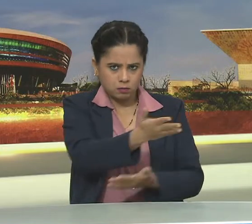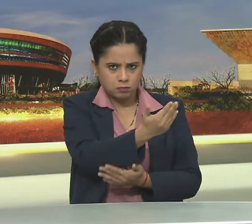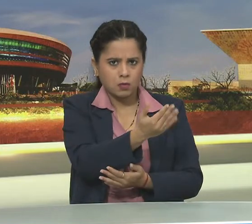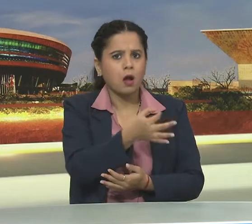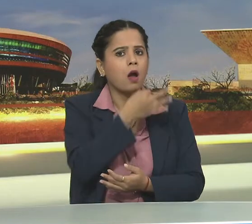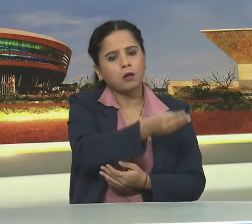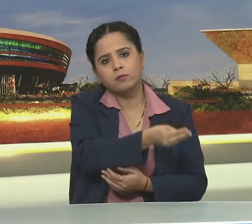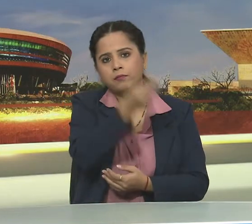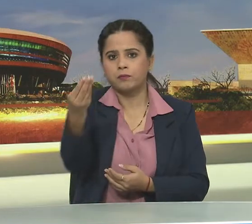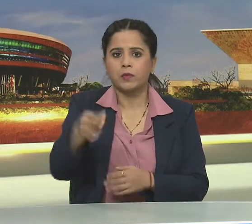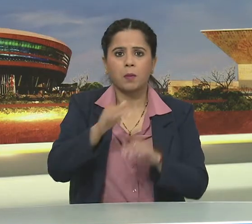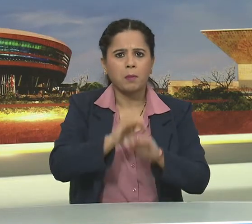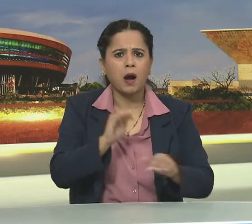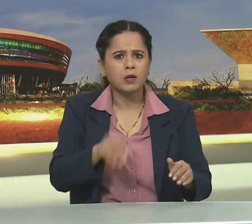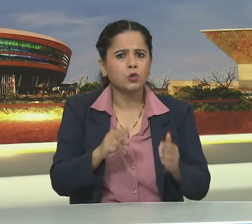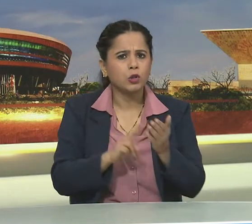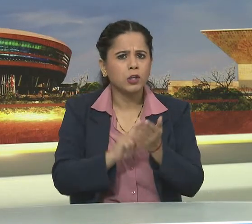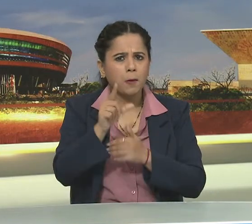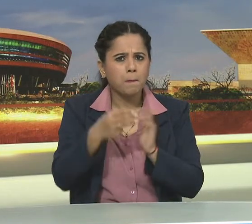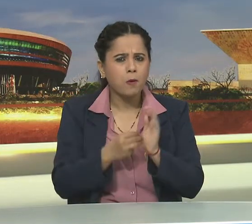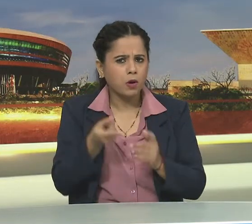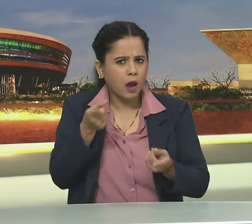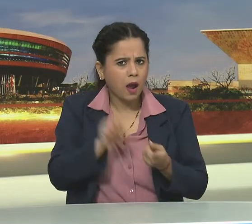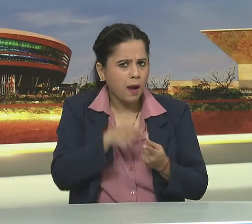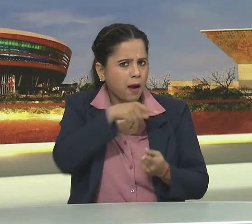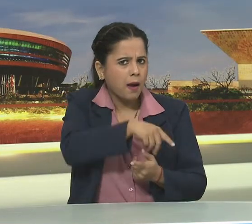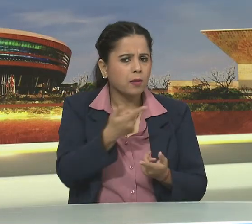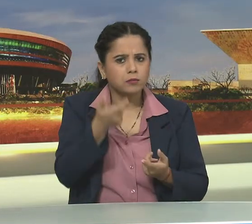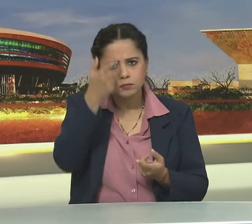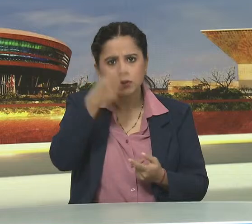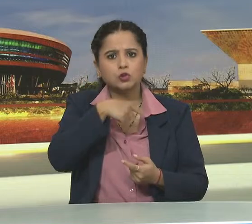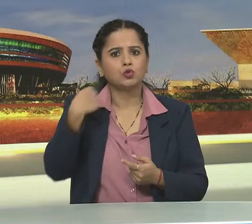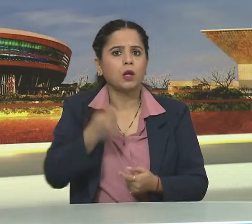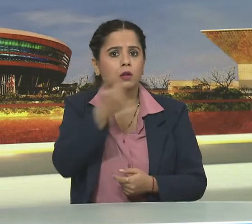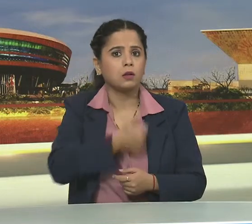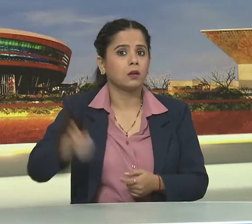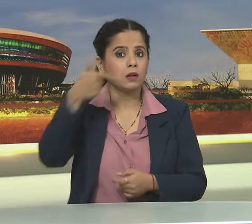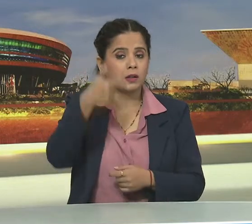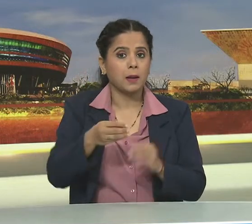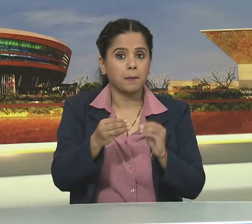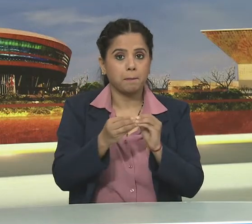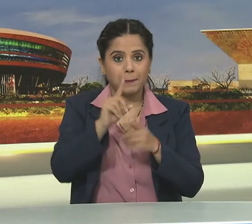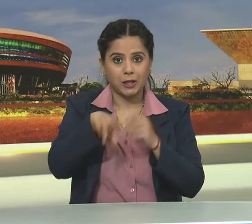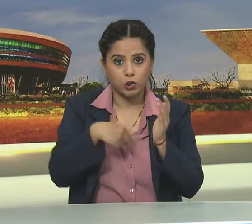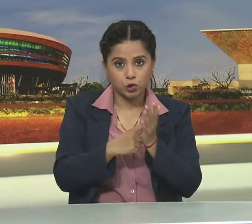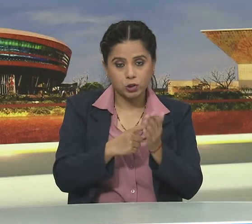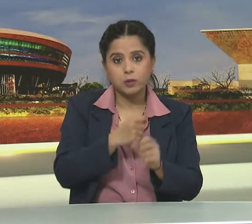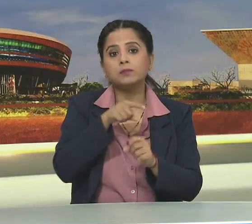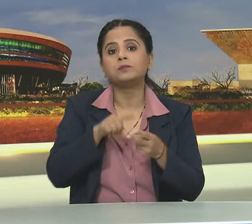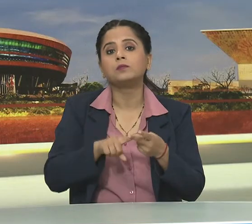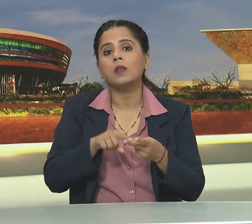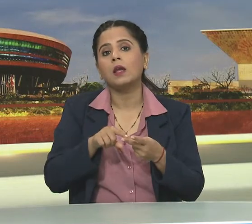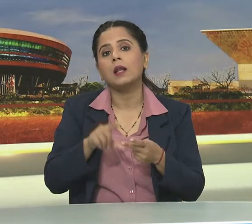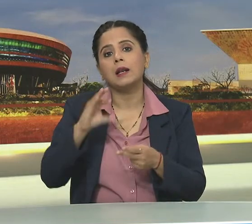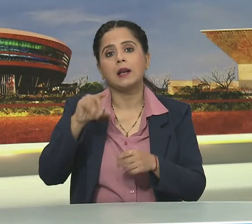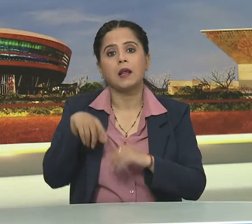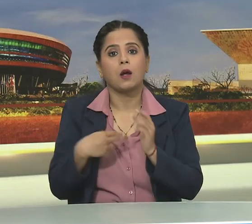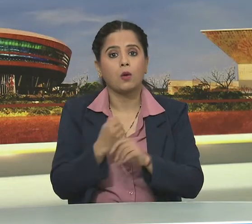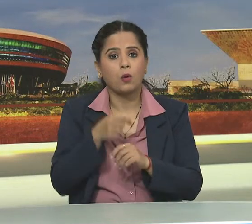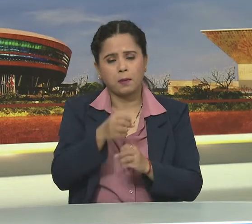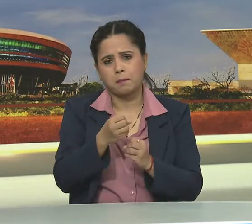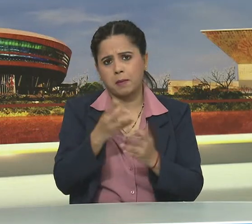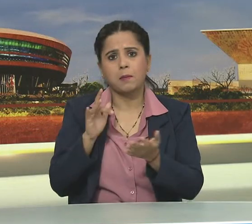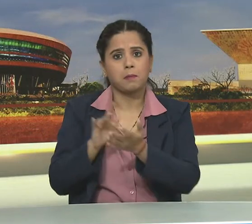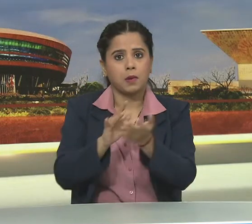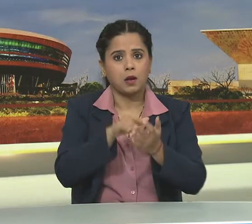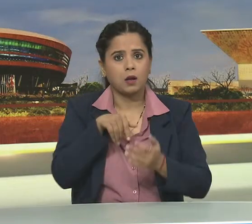दिया और बच्चों में निमोनिया की सूचना दी। चीनी अधिकारियों ने कहा कि बीजिंग और लियाओनिंग सहित अन्य